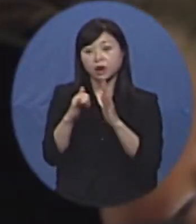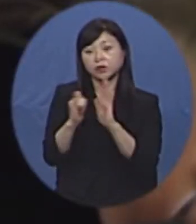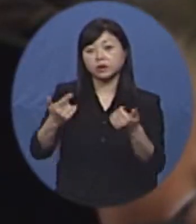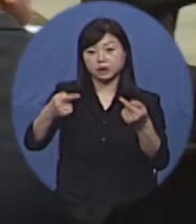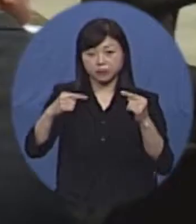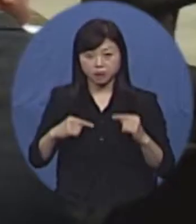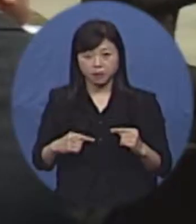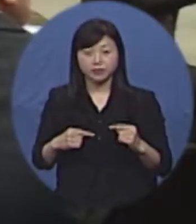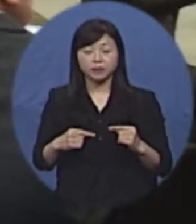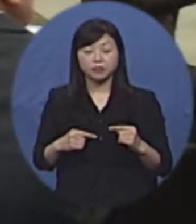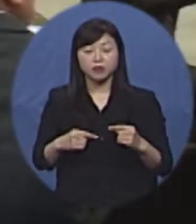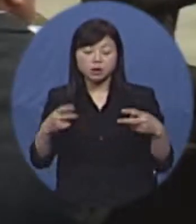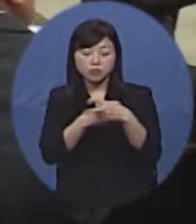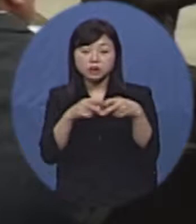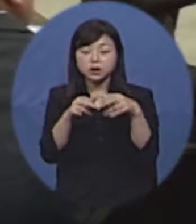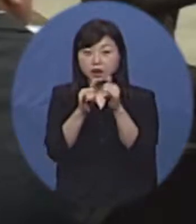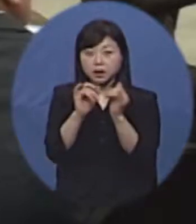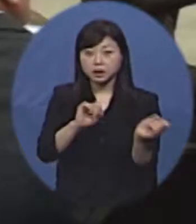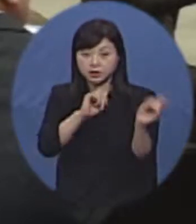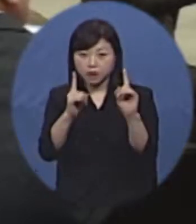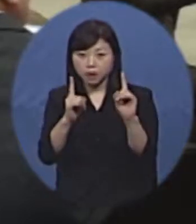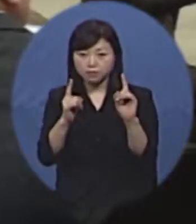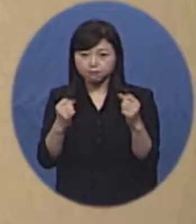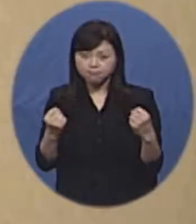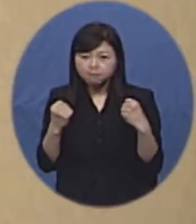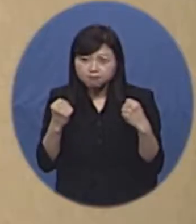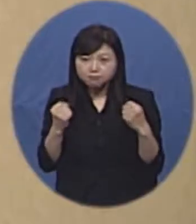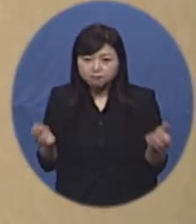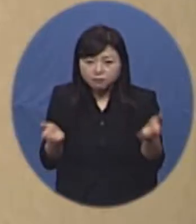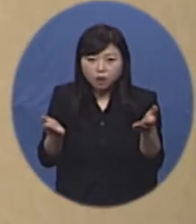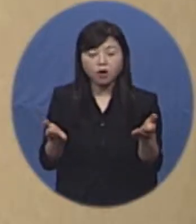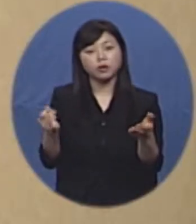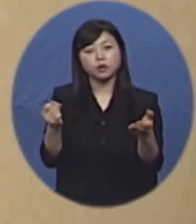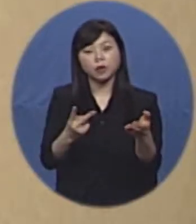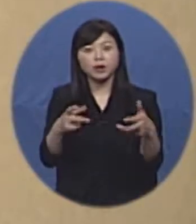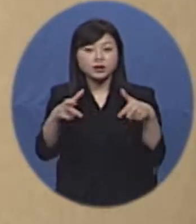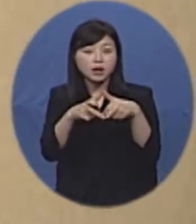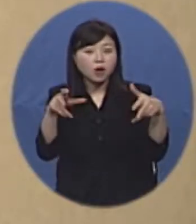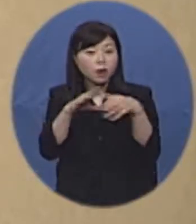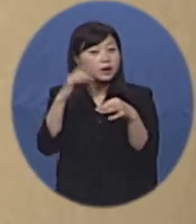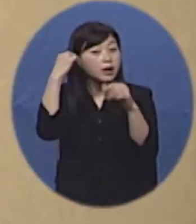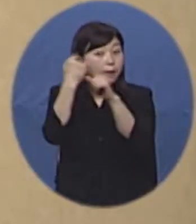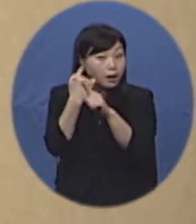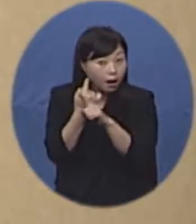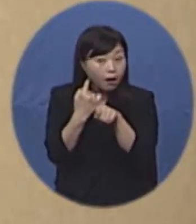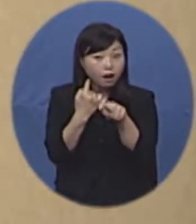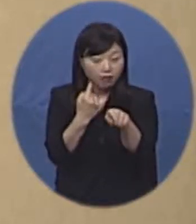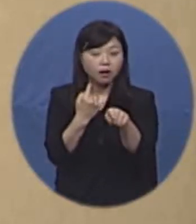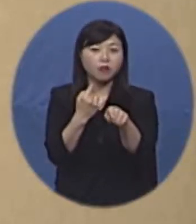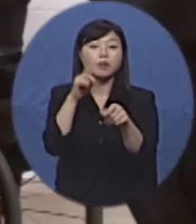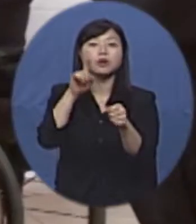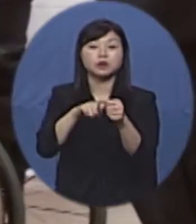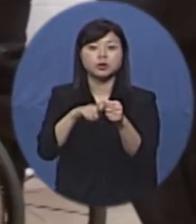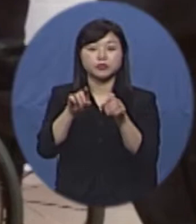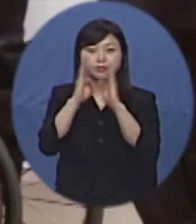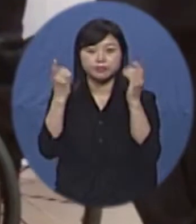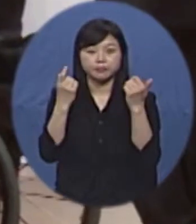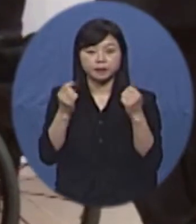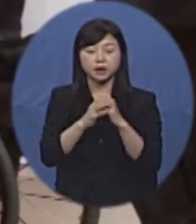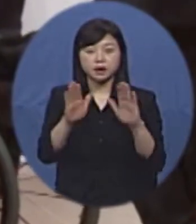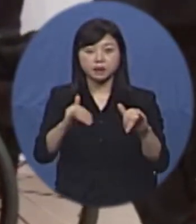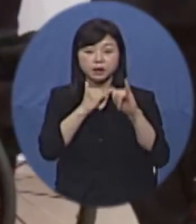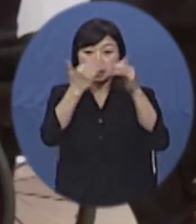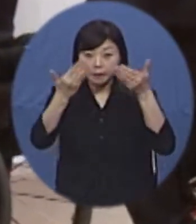가운데 교통장애인들의 재활 의지를 높이고 장애에 대한 인식을 개선하고자 마련됐습니다. 올해의